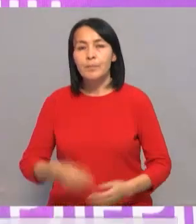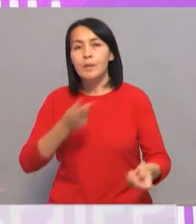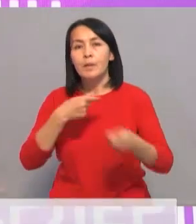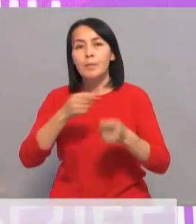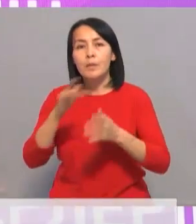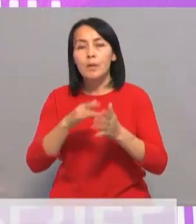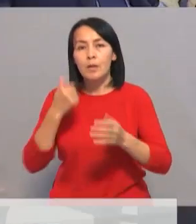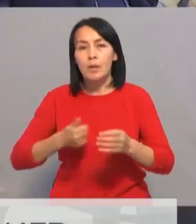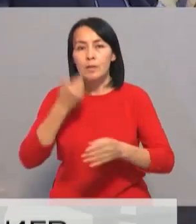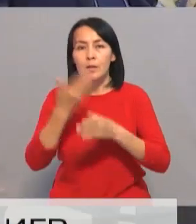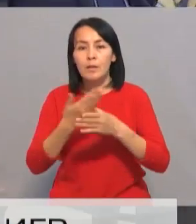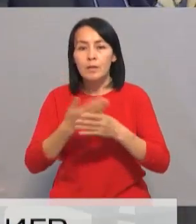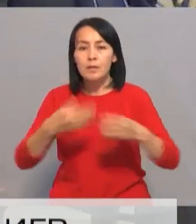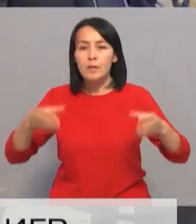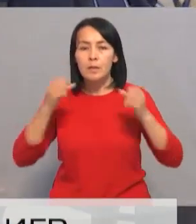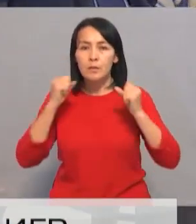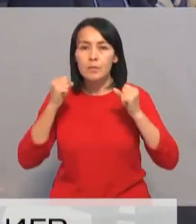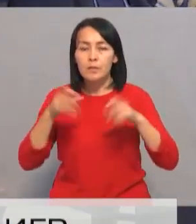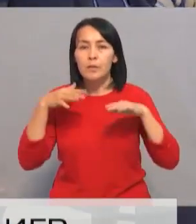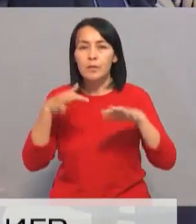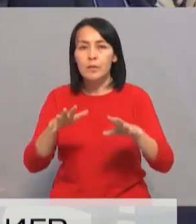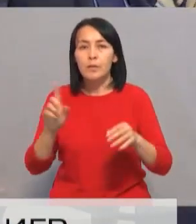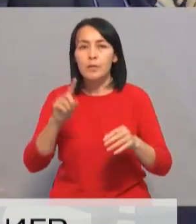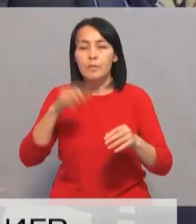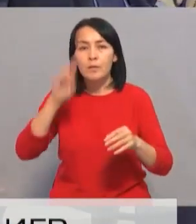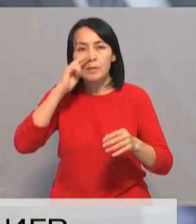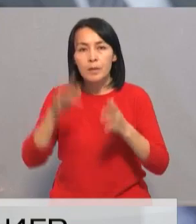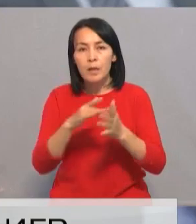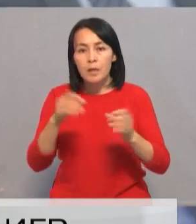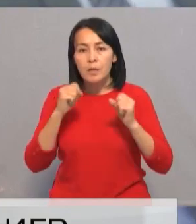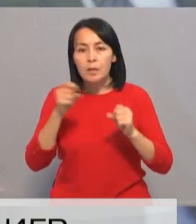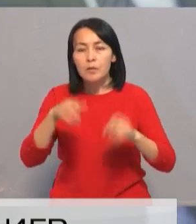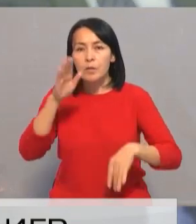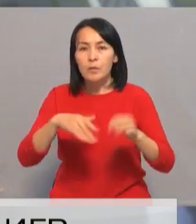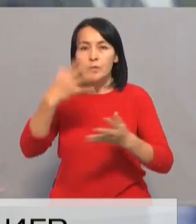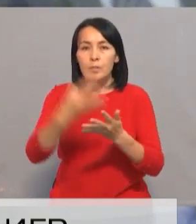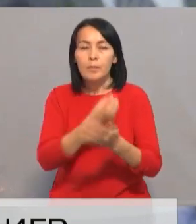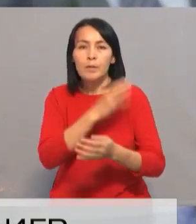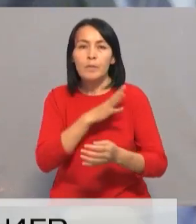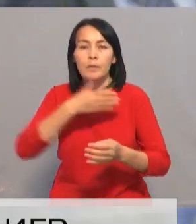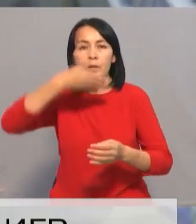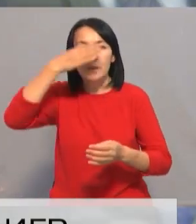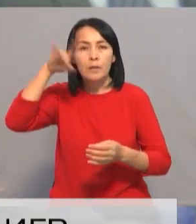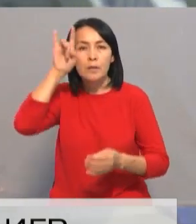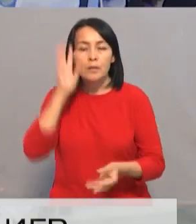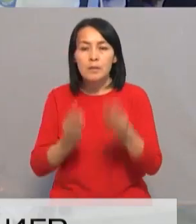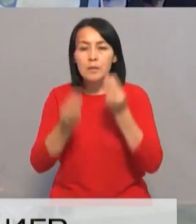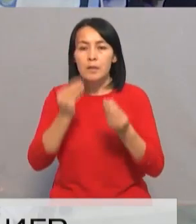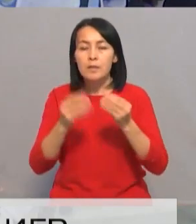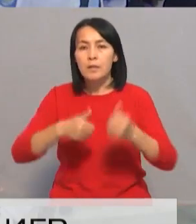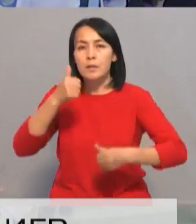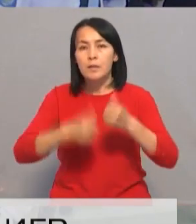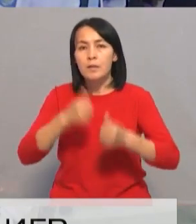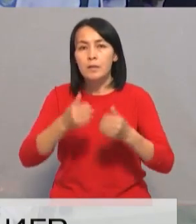Акиматом города активно поддерживается сфера спорта, в результате чего шымкентские спортсмены одержали яркую победу на летних азиатских играх. На